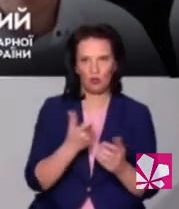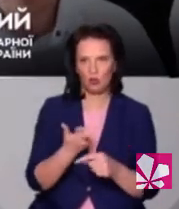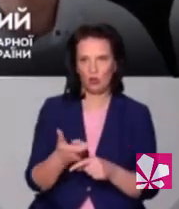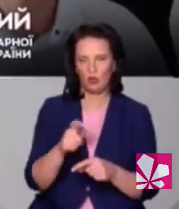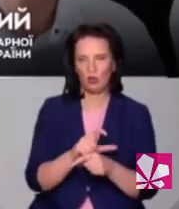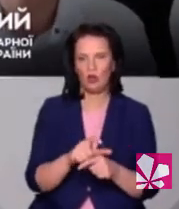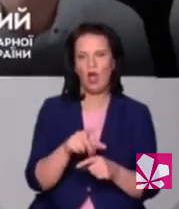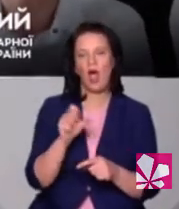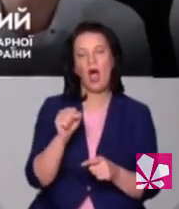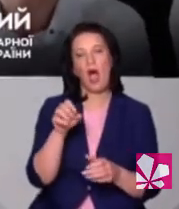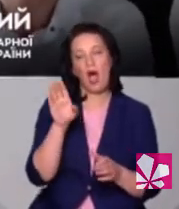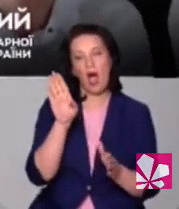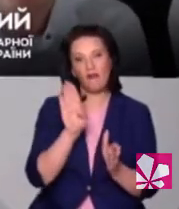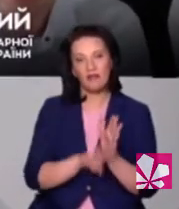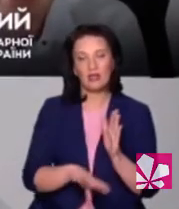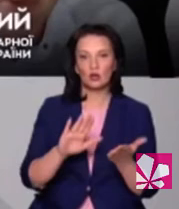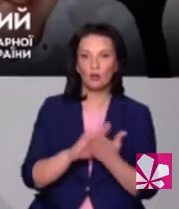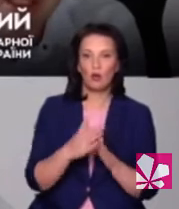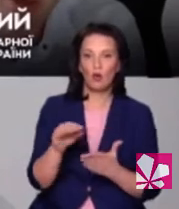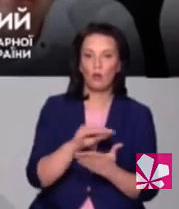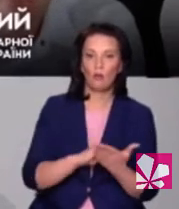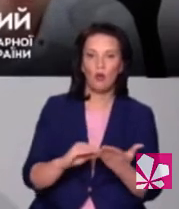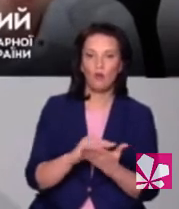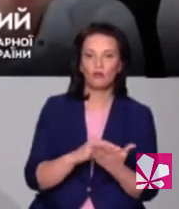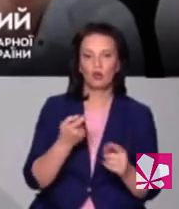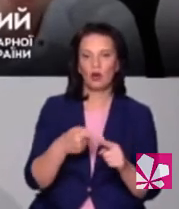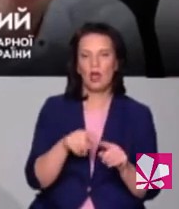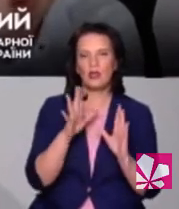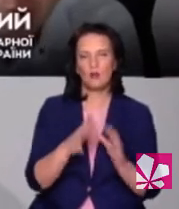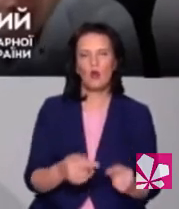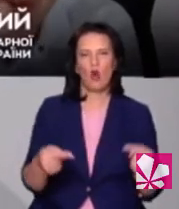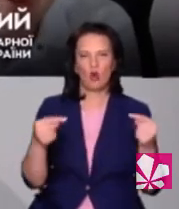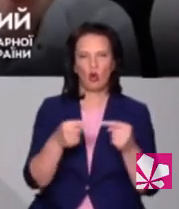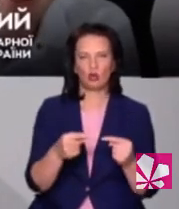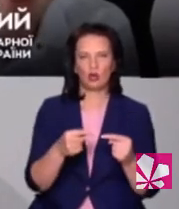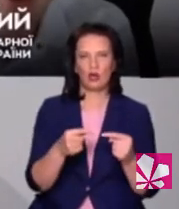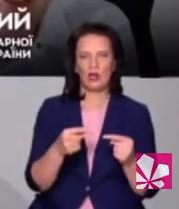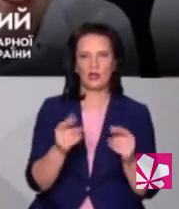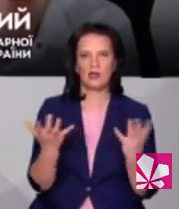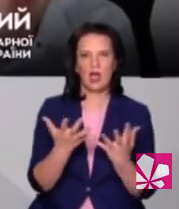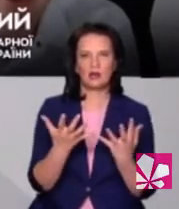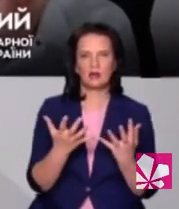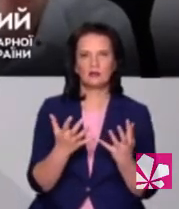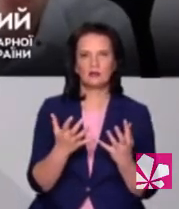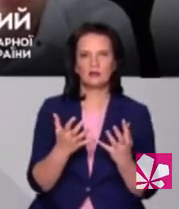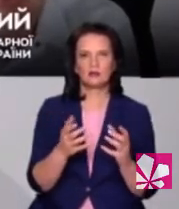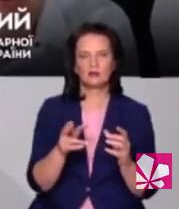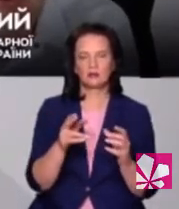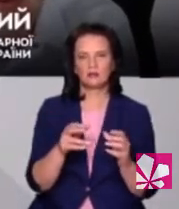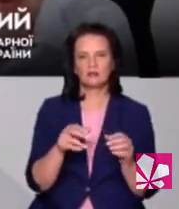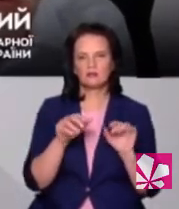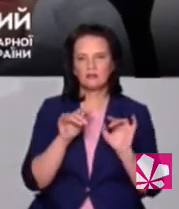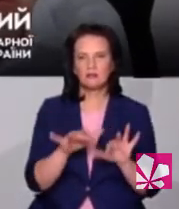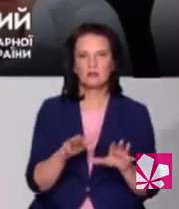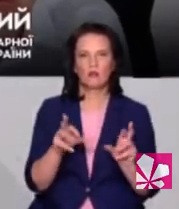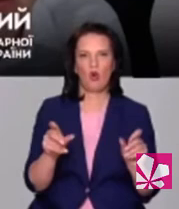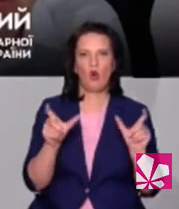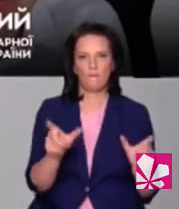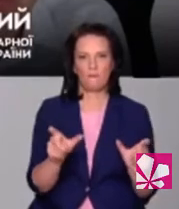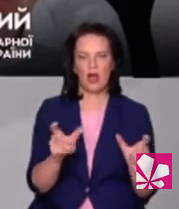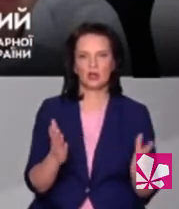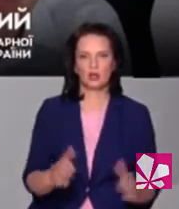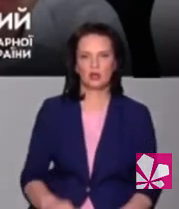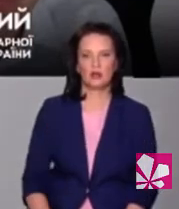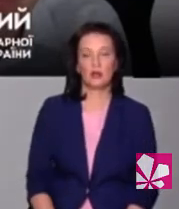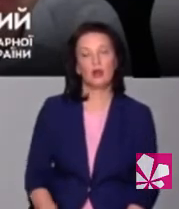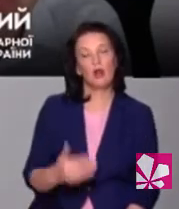найгіршому випадку повторення все-таки буде зразу конкретні дієві кроки по обмеженню відповідної Росії. Так, хочеться